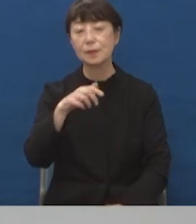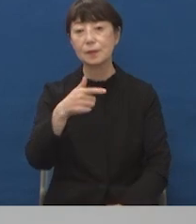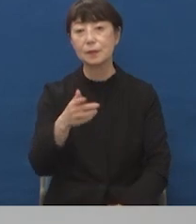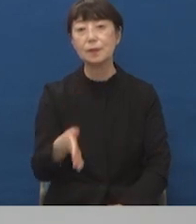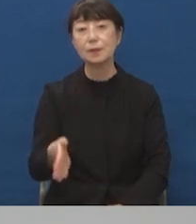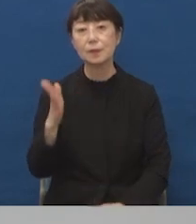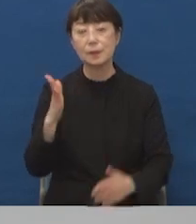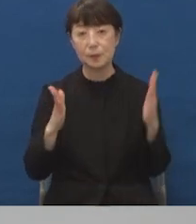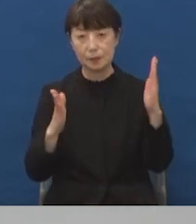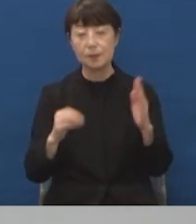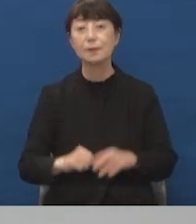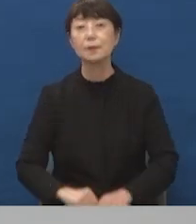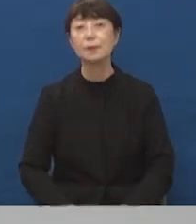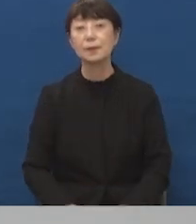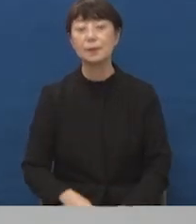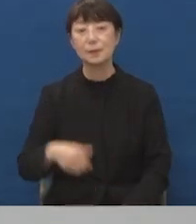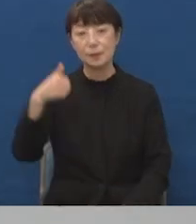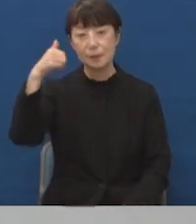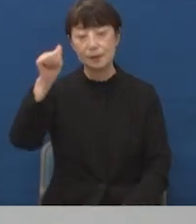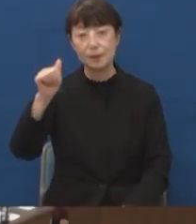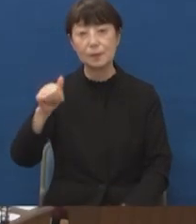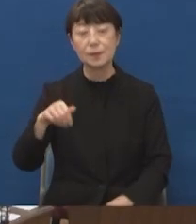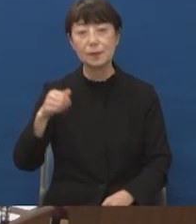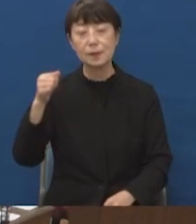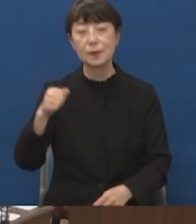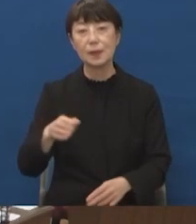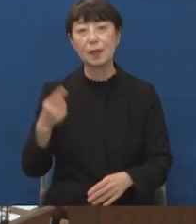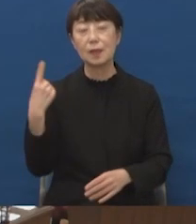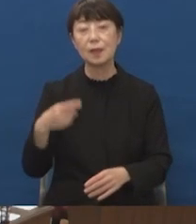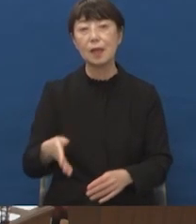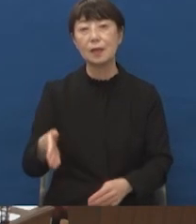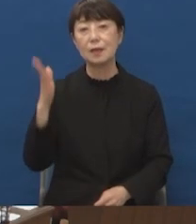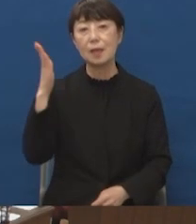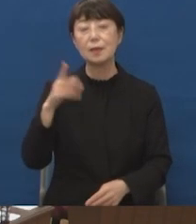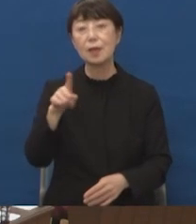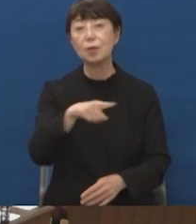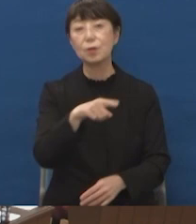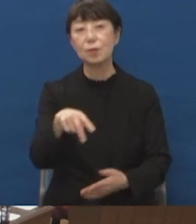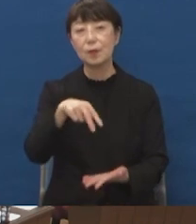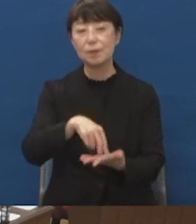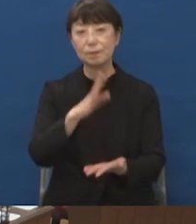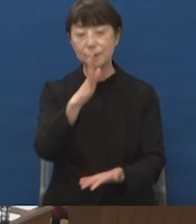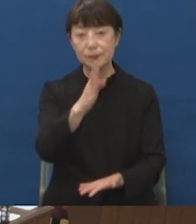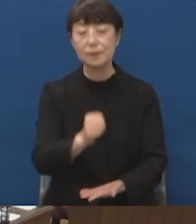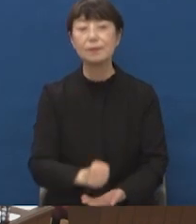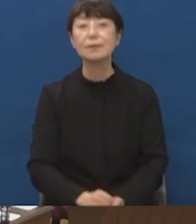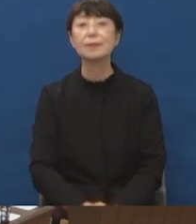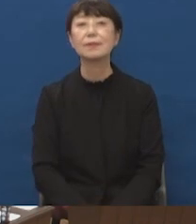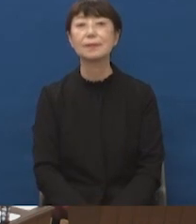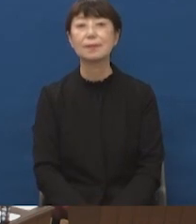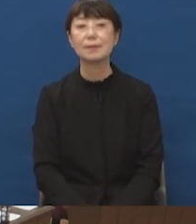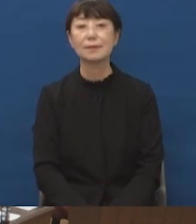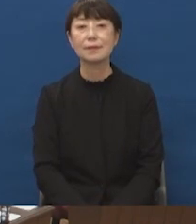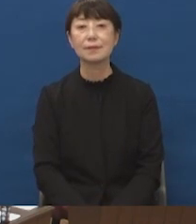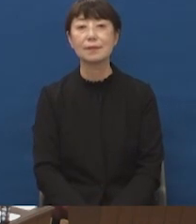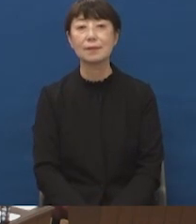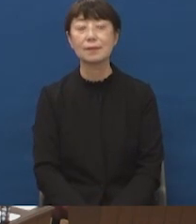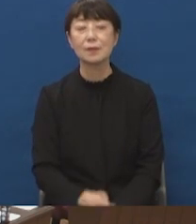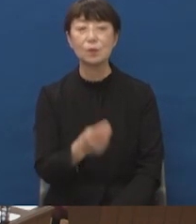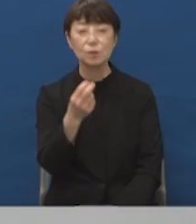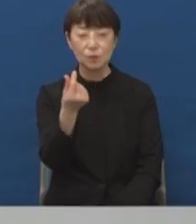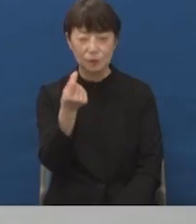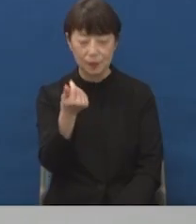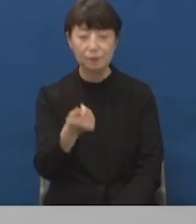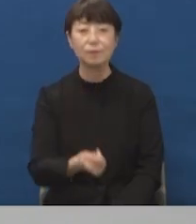付します。本案は原案の通り可決することに賛成の方の起立を求めます。少数であ